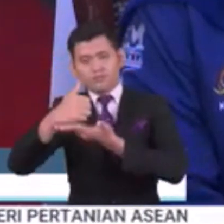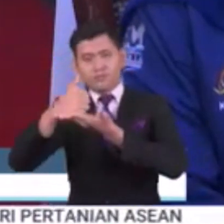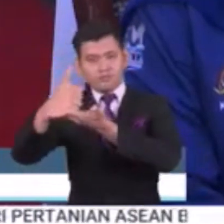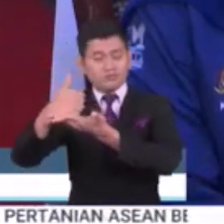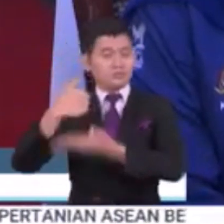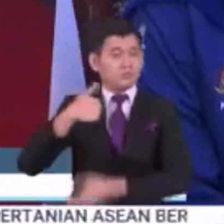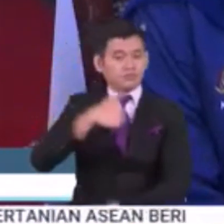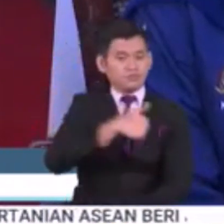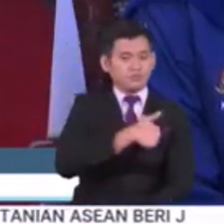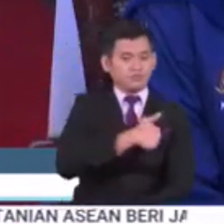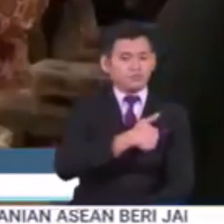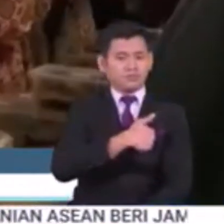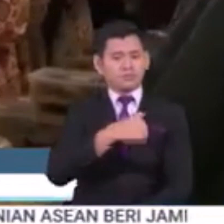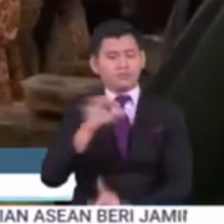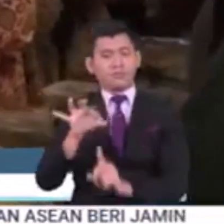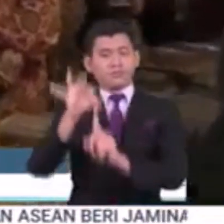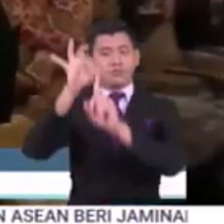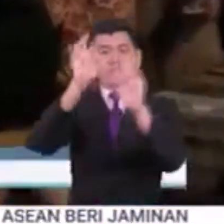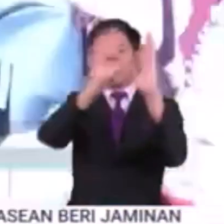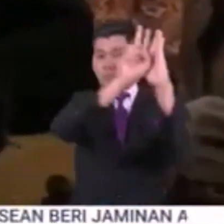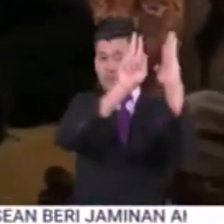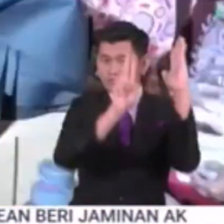dari sudut perundangan.